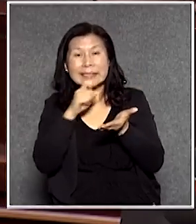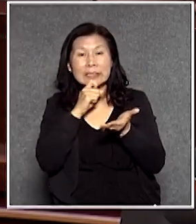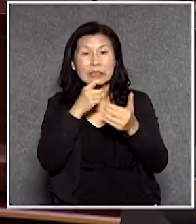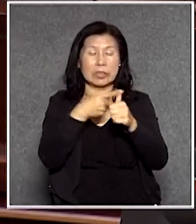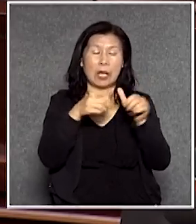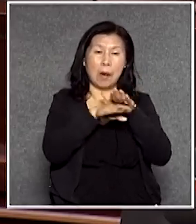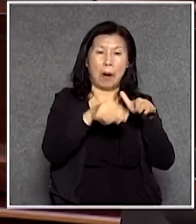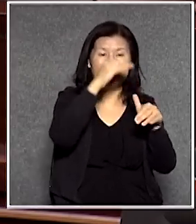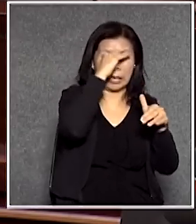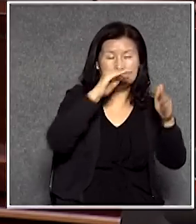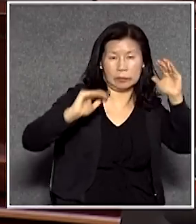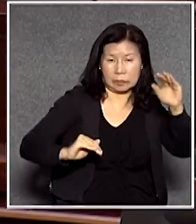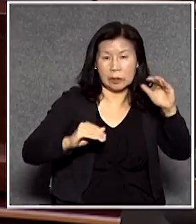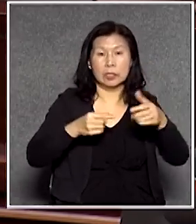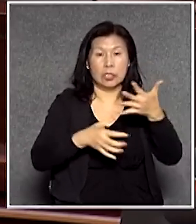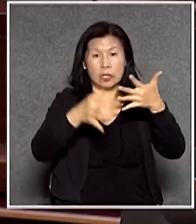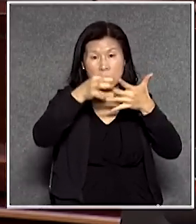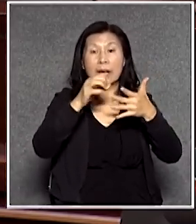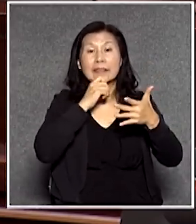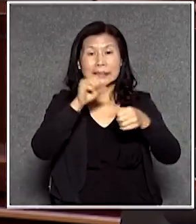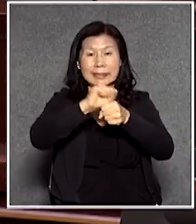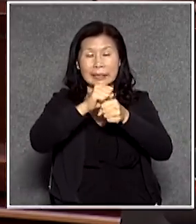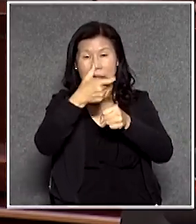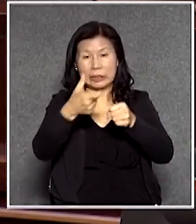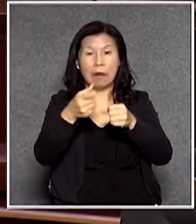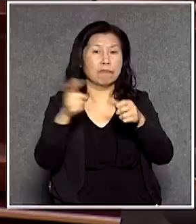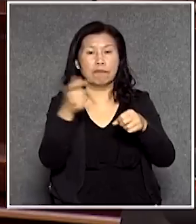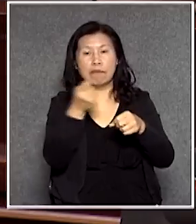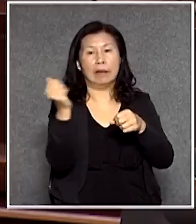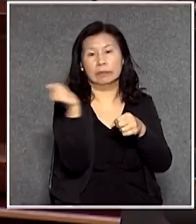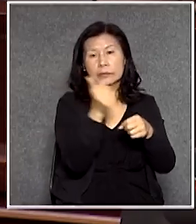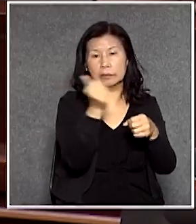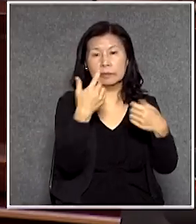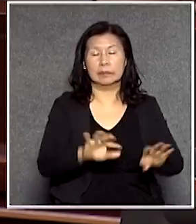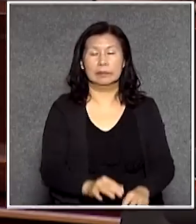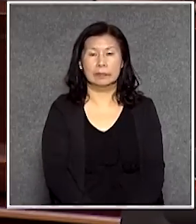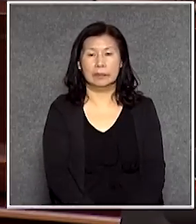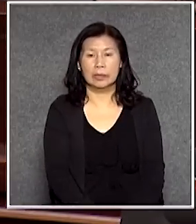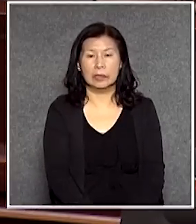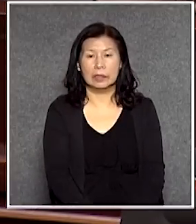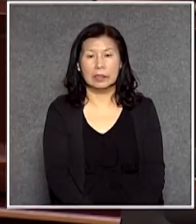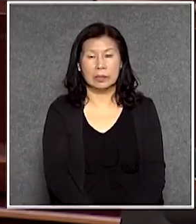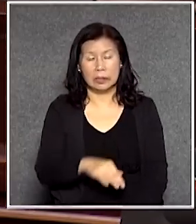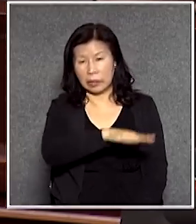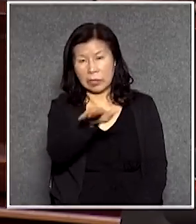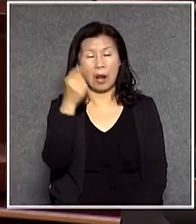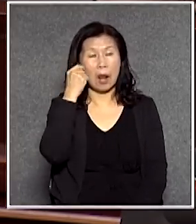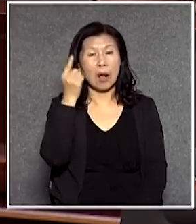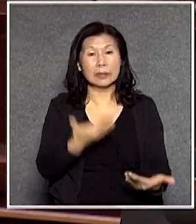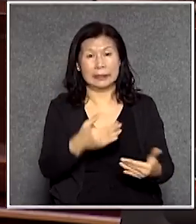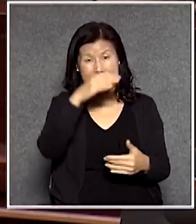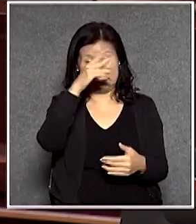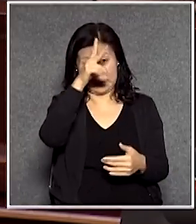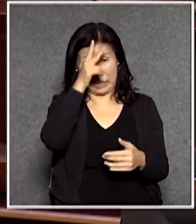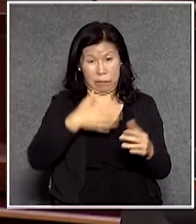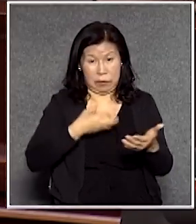級的警員低，但是晉升和增薪就比原助級的警員快的情況。整體而言，我覺得局方提